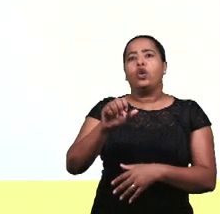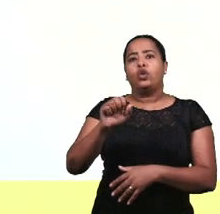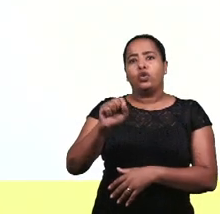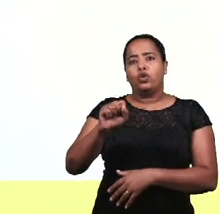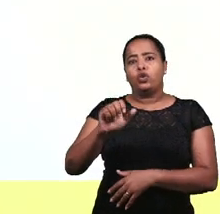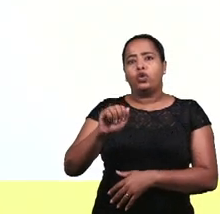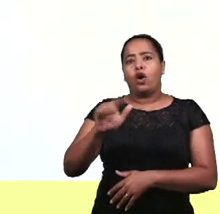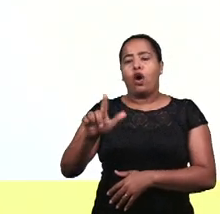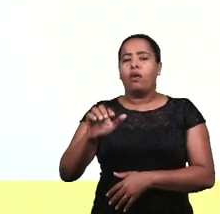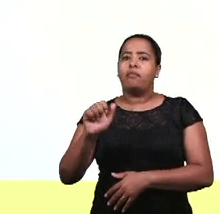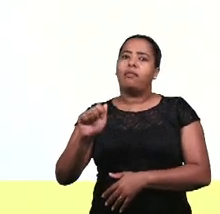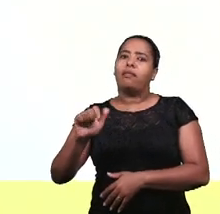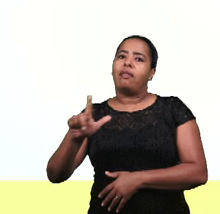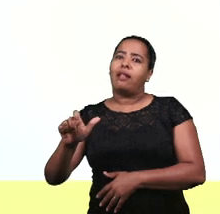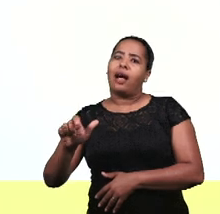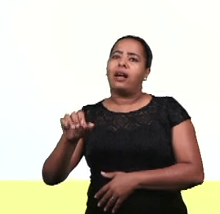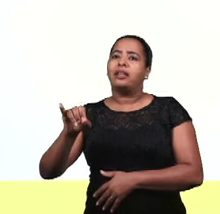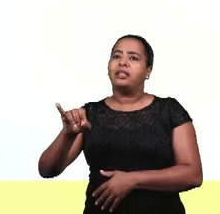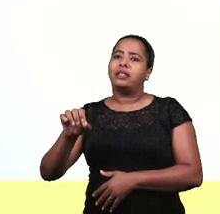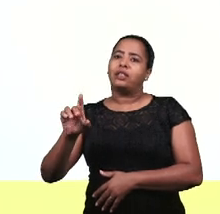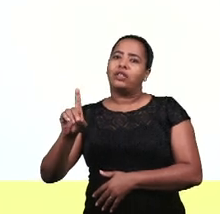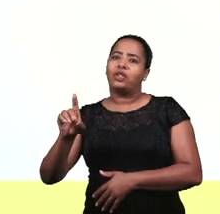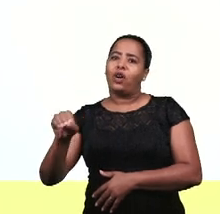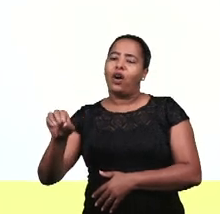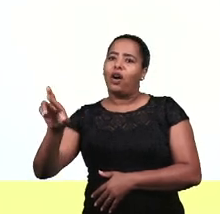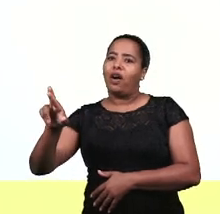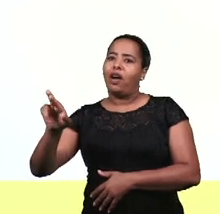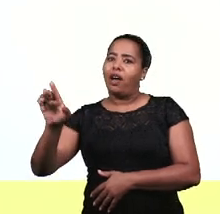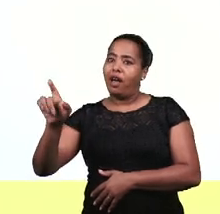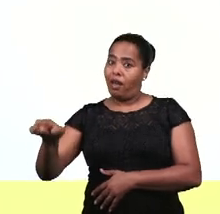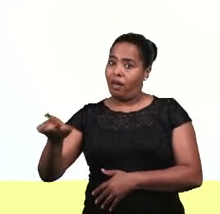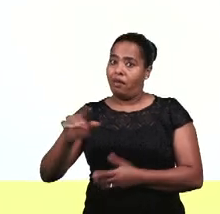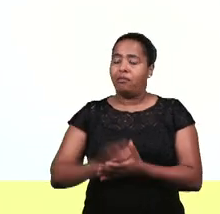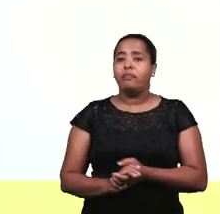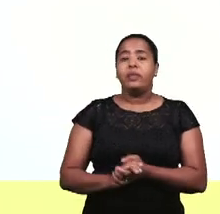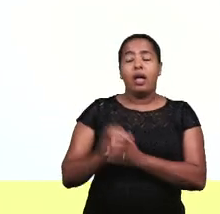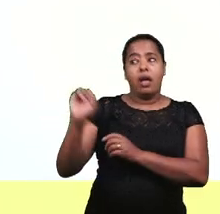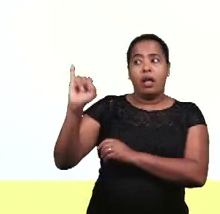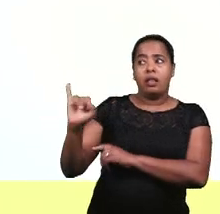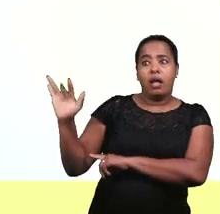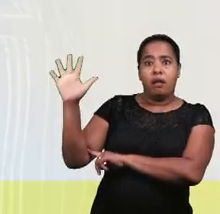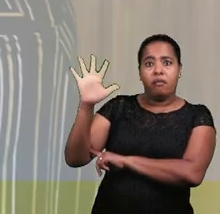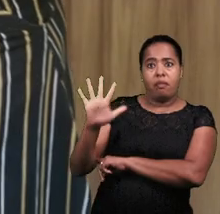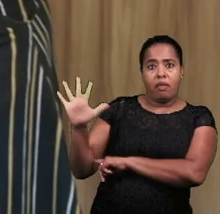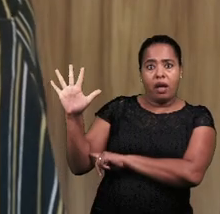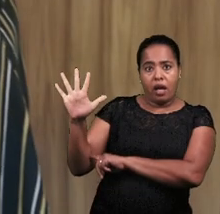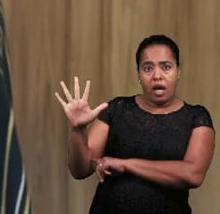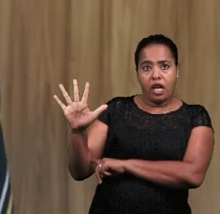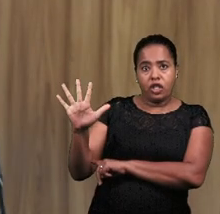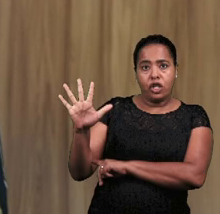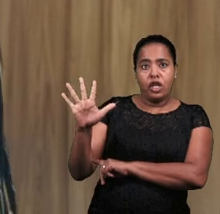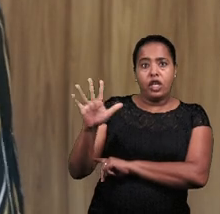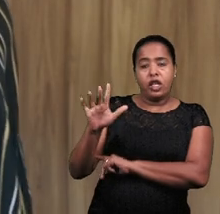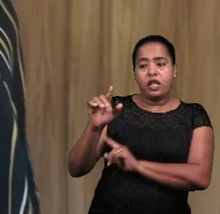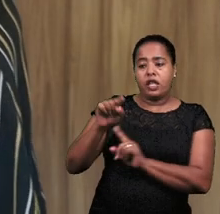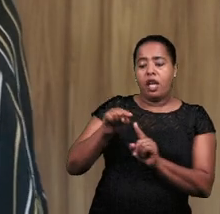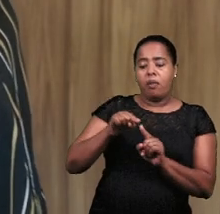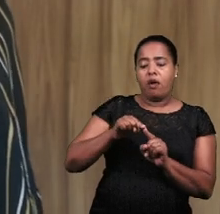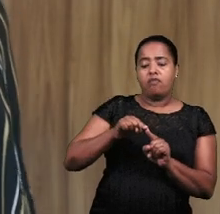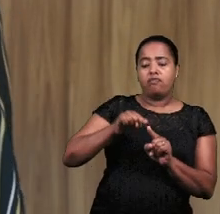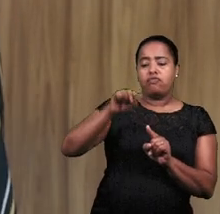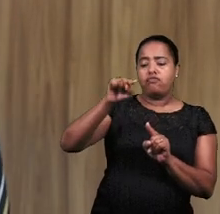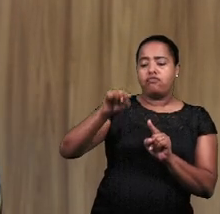Si, Do, Ré. Ici, dans cette image, nous avons les notes de